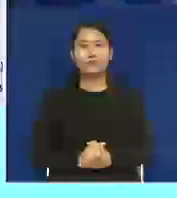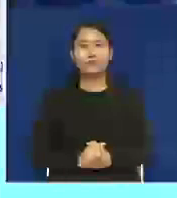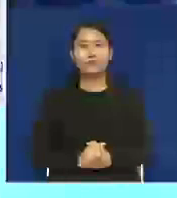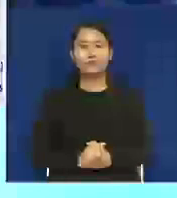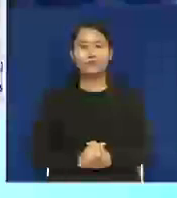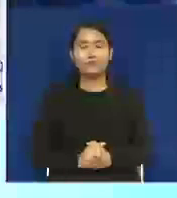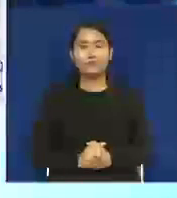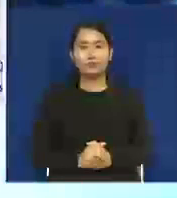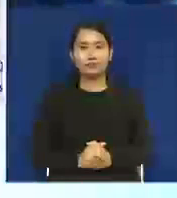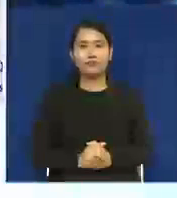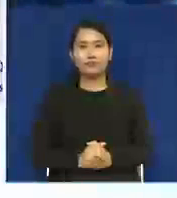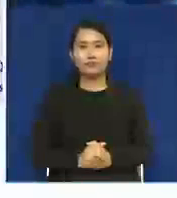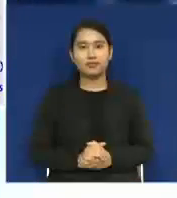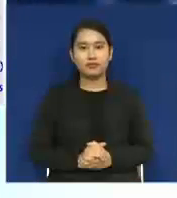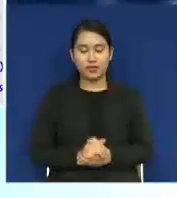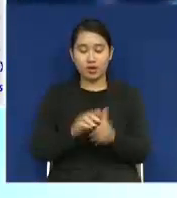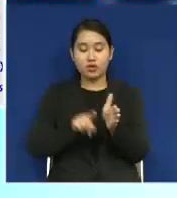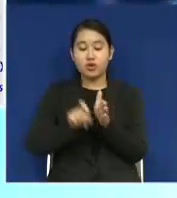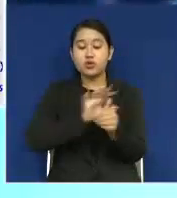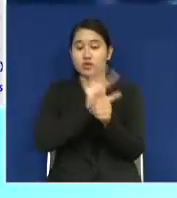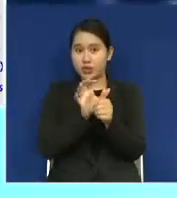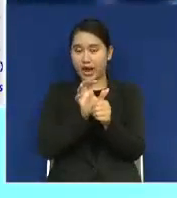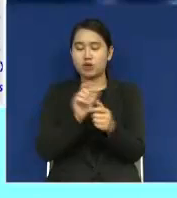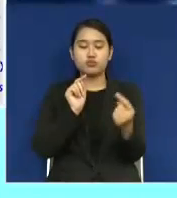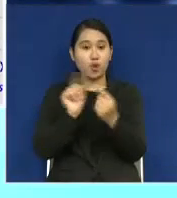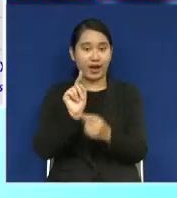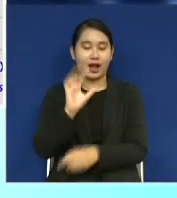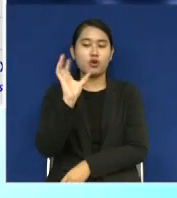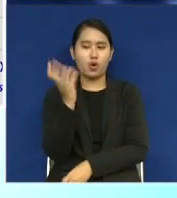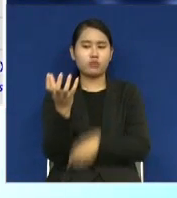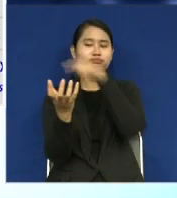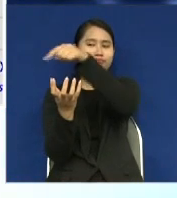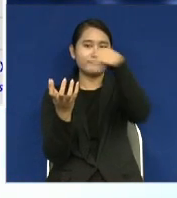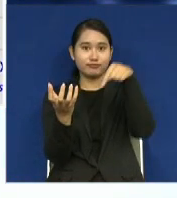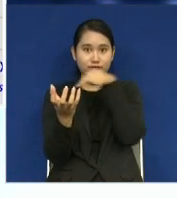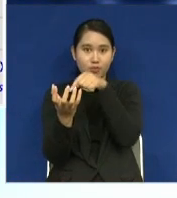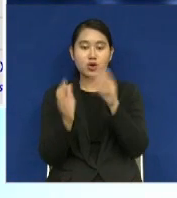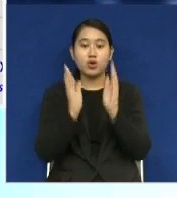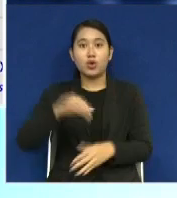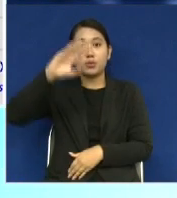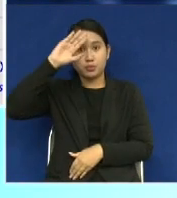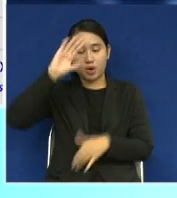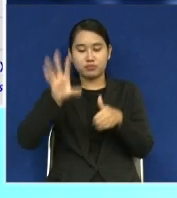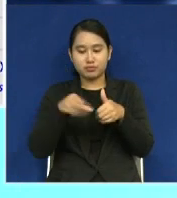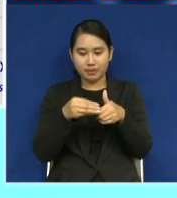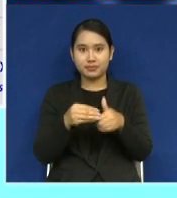มาที่สถานการณ์ของโควิด-19 ทั่วโลกนะคะในวันนี้ค่ะมีจำนวนผู้ป่วยยืนยันสะสมม